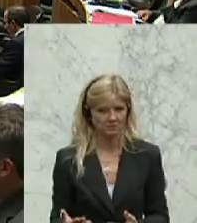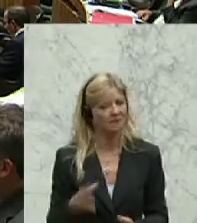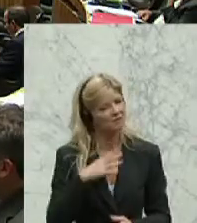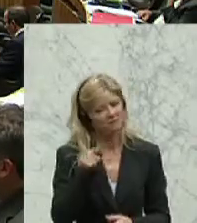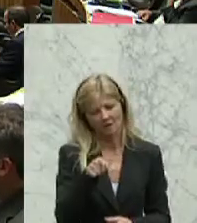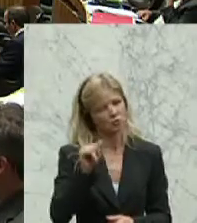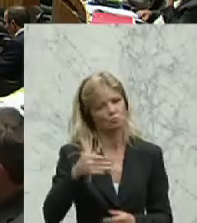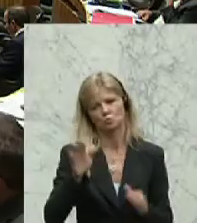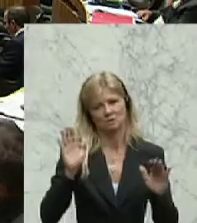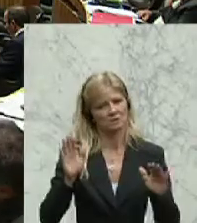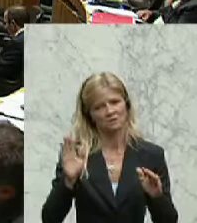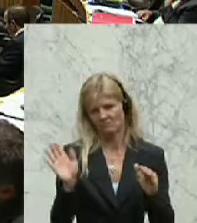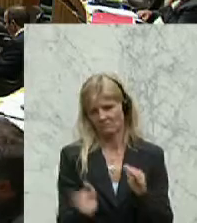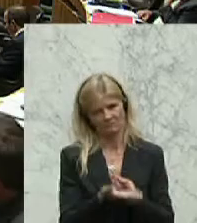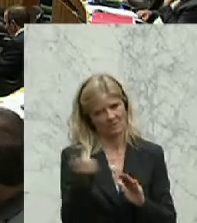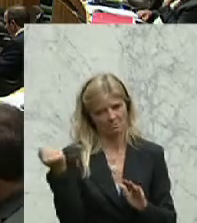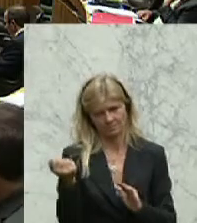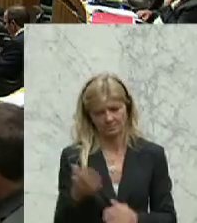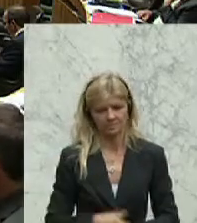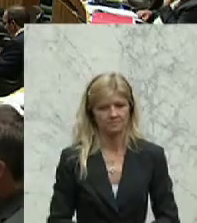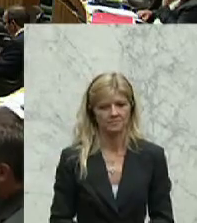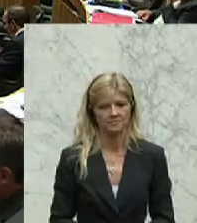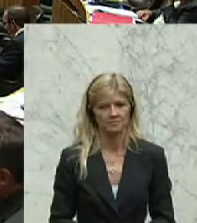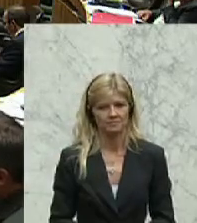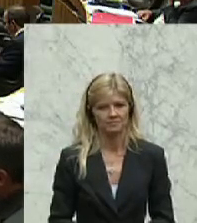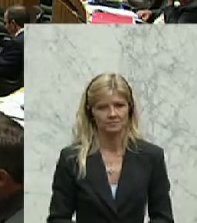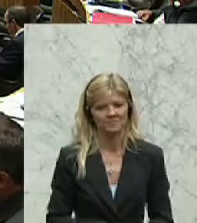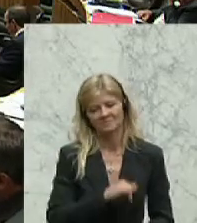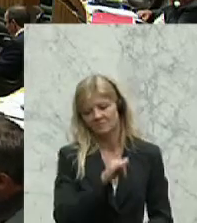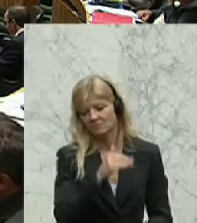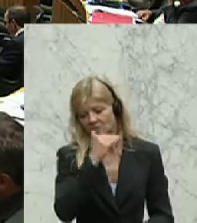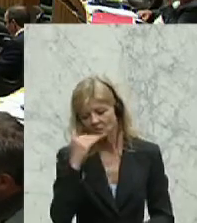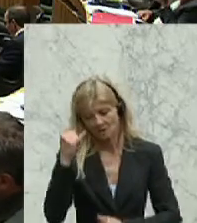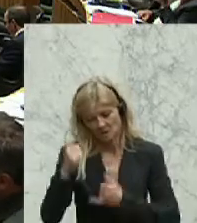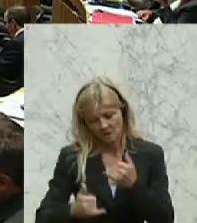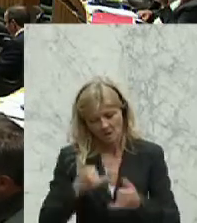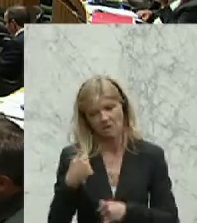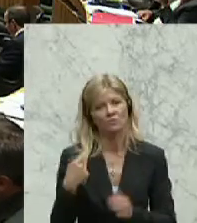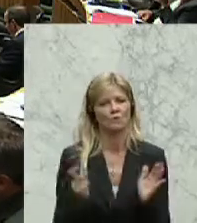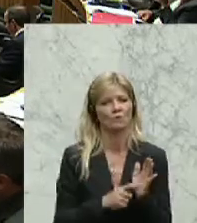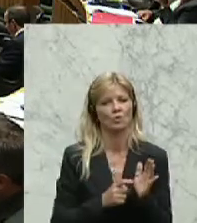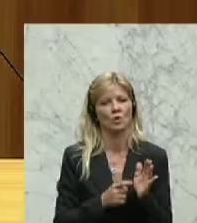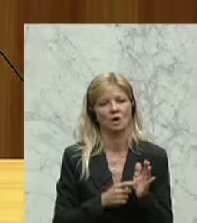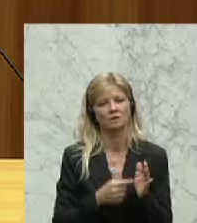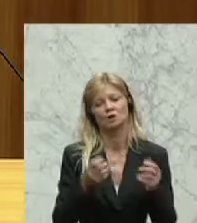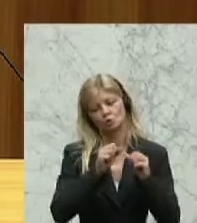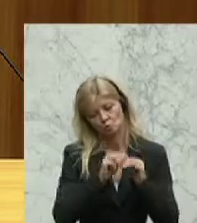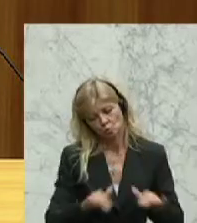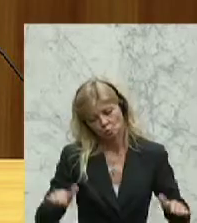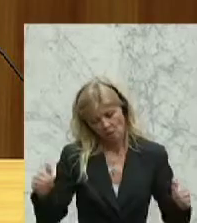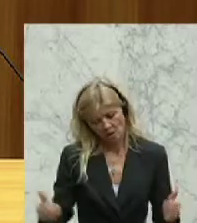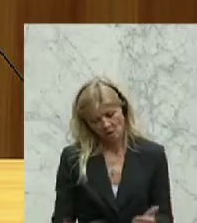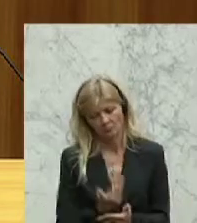jahren fordern wir umfangreiche strukturreformen wir fordern dass in den